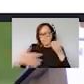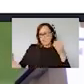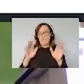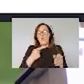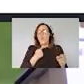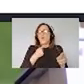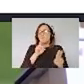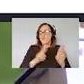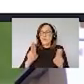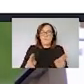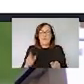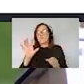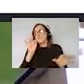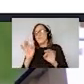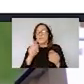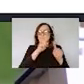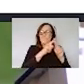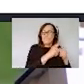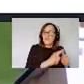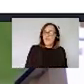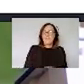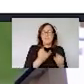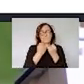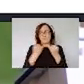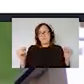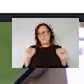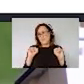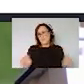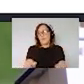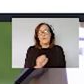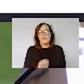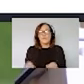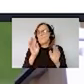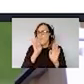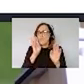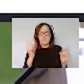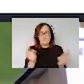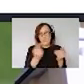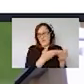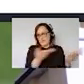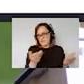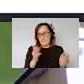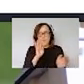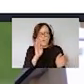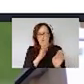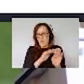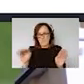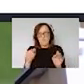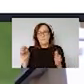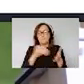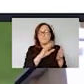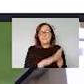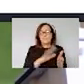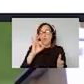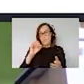głosował, żeby ktoś wybierał w wykresie. Działań jest mnóstwo. Działa to wszystko w identyczny sposób. Klikacie Państwo, wpisujecie pytanie, wpisujecie opcję